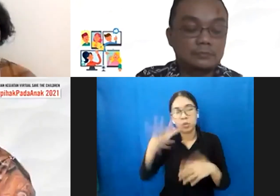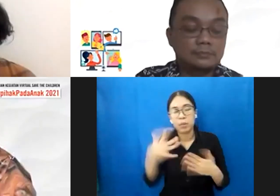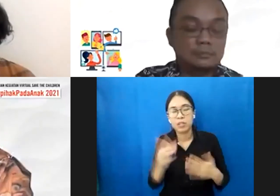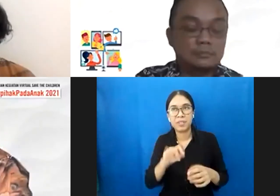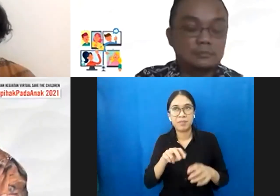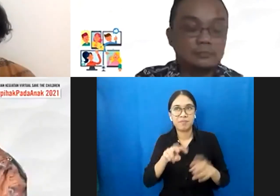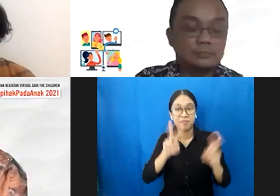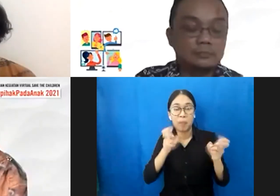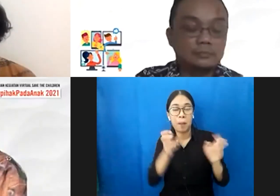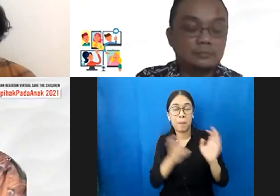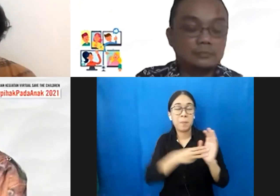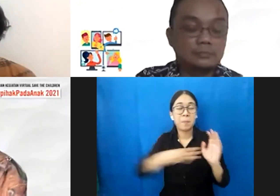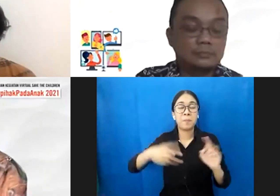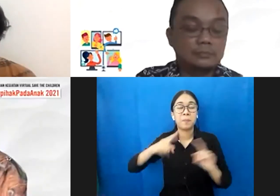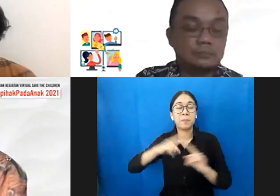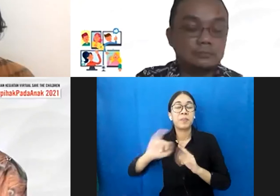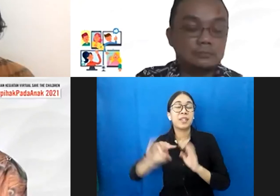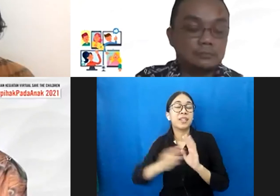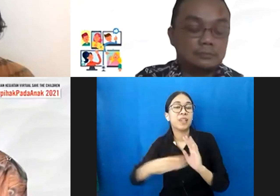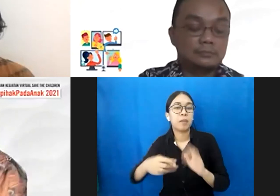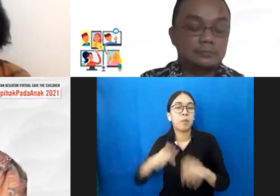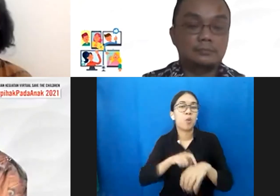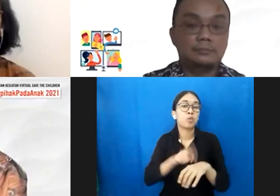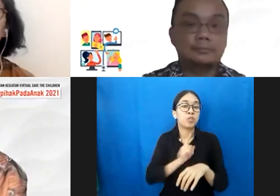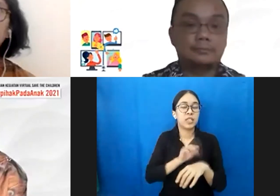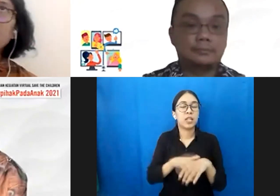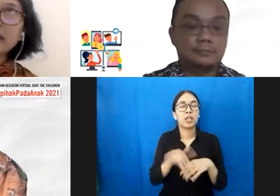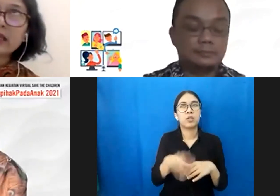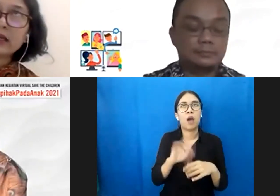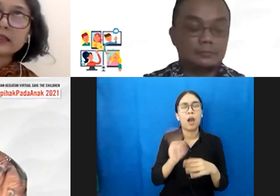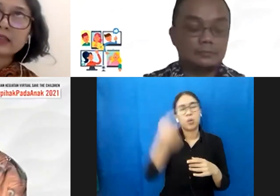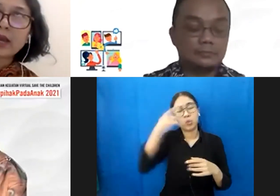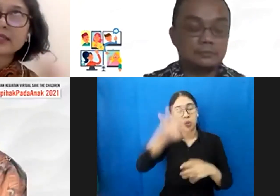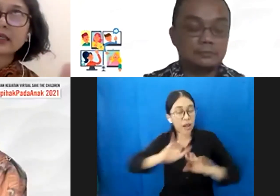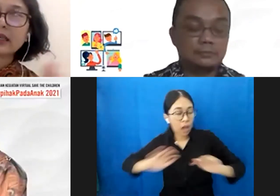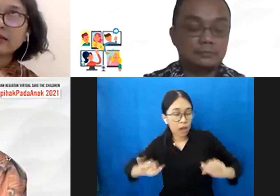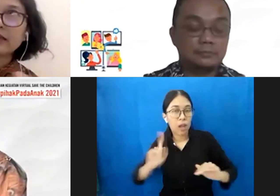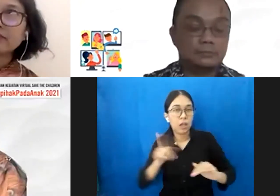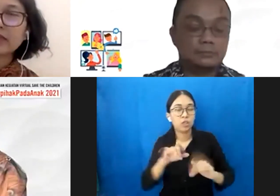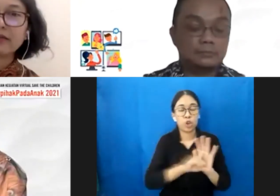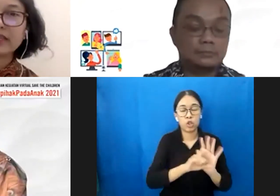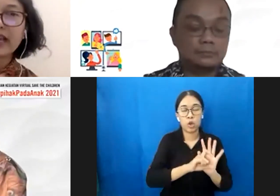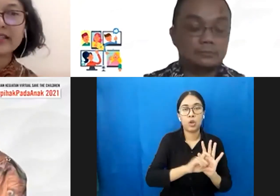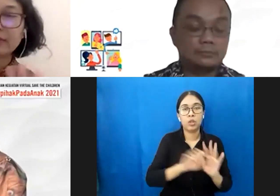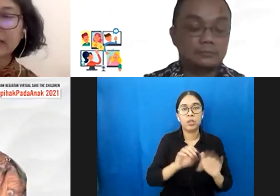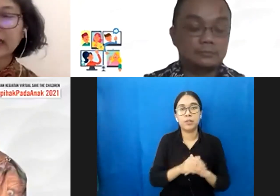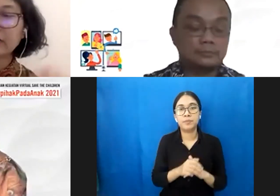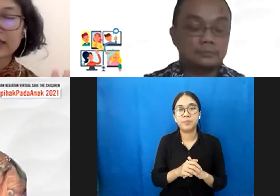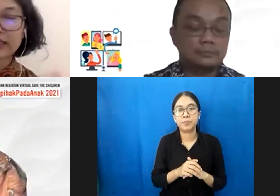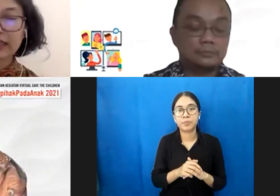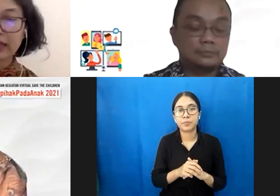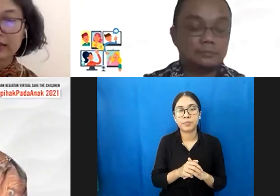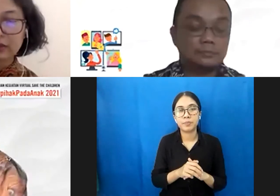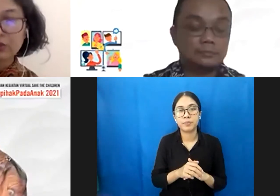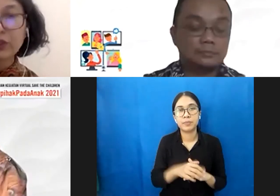sebenarnya akan ada banyak manfaatnya juga pada anak. Misalnya, Ibu nanti saya coba kasih ini aja ya, misalnya